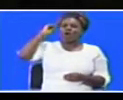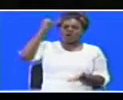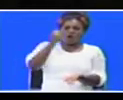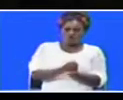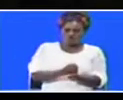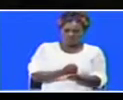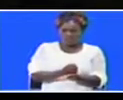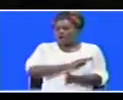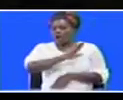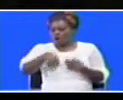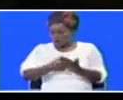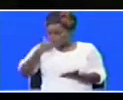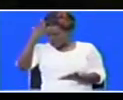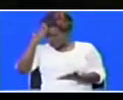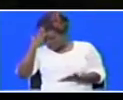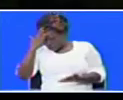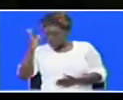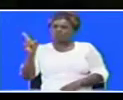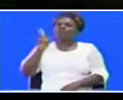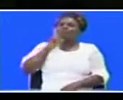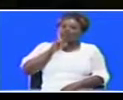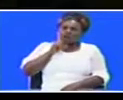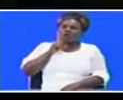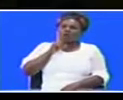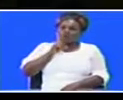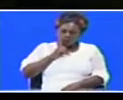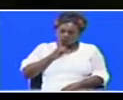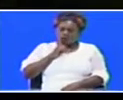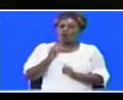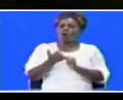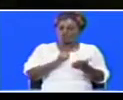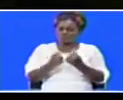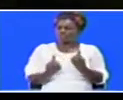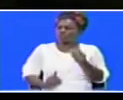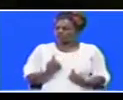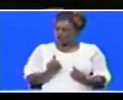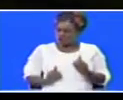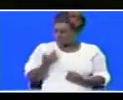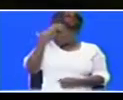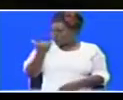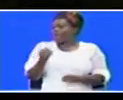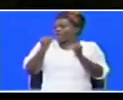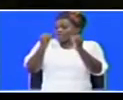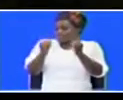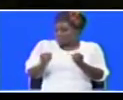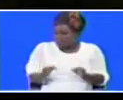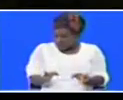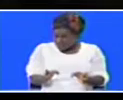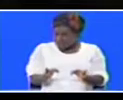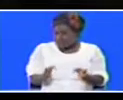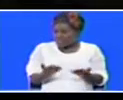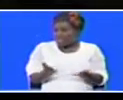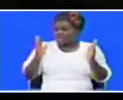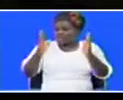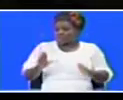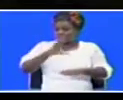Bomet, wote wakijua kwamba hapo kesho itakuwa ni pambano la kukata na shoka, kwani iwapo atakaye